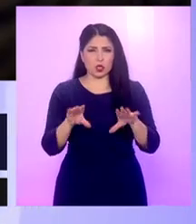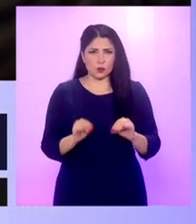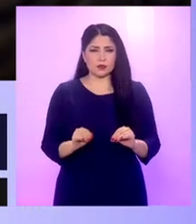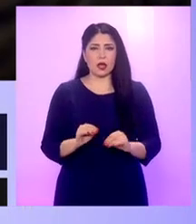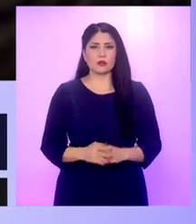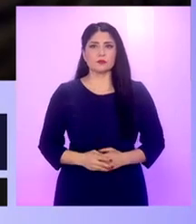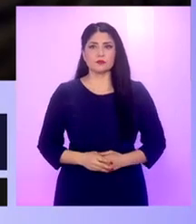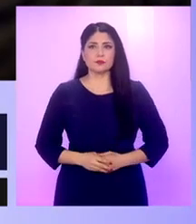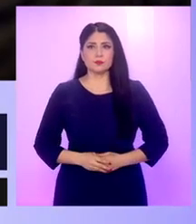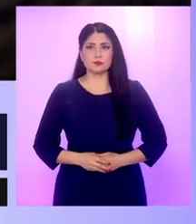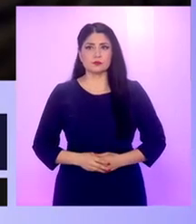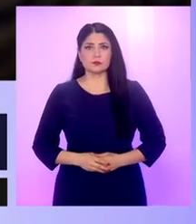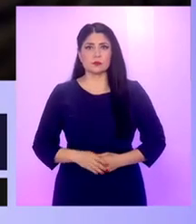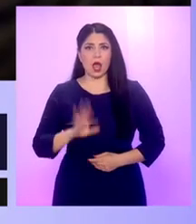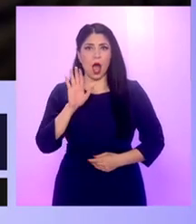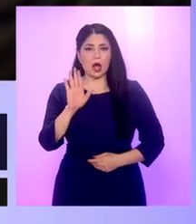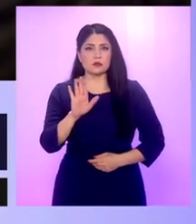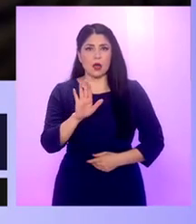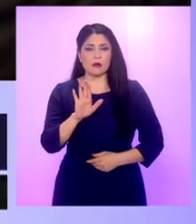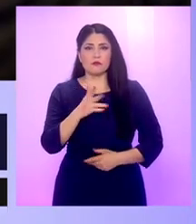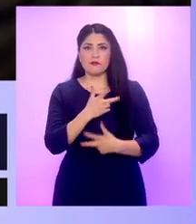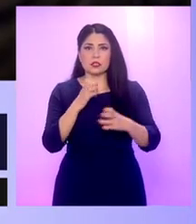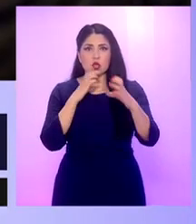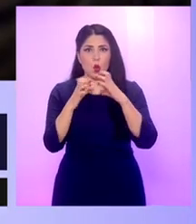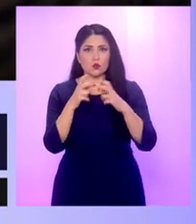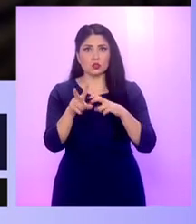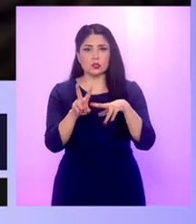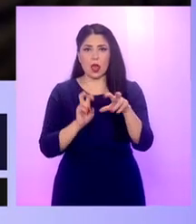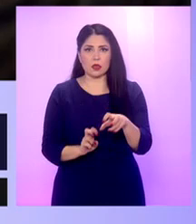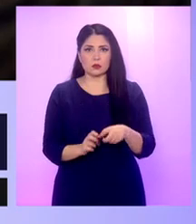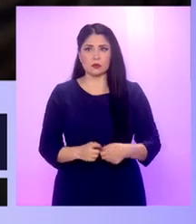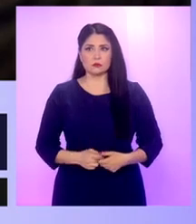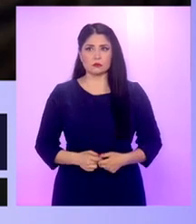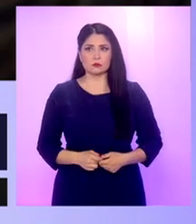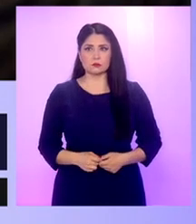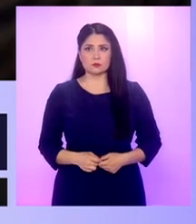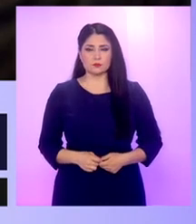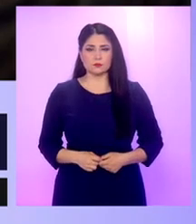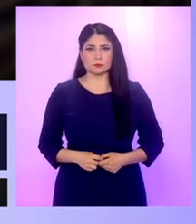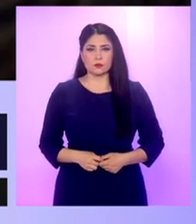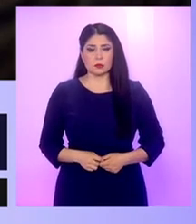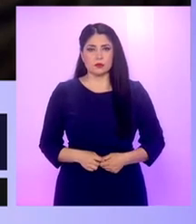o asemenea nesocotire totală a relațiilor